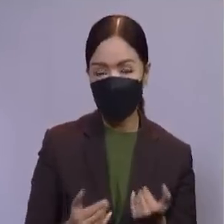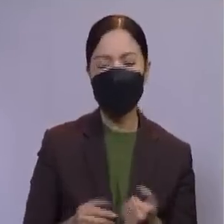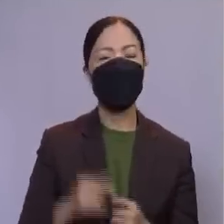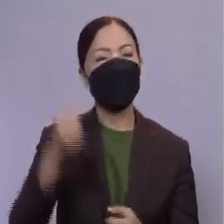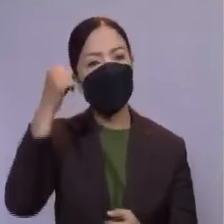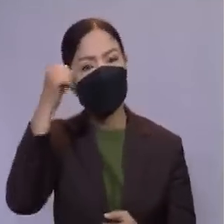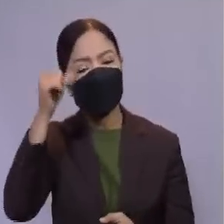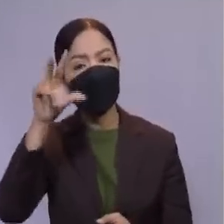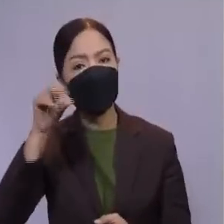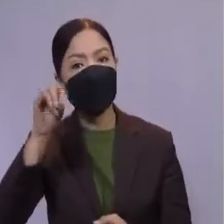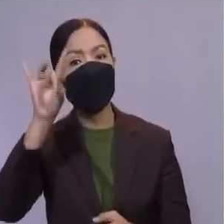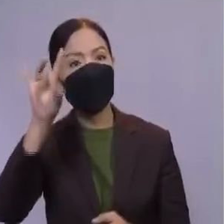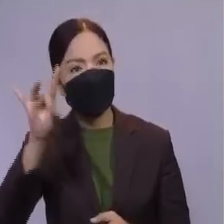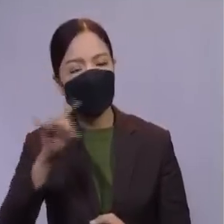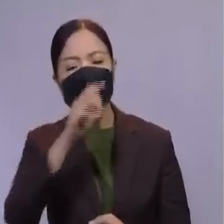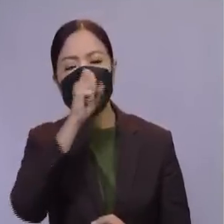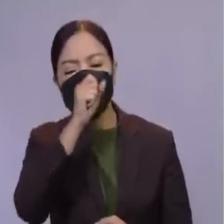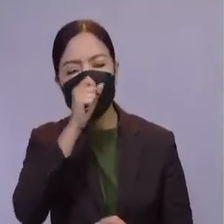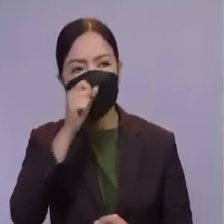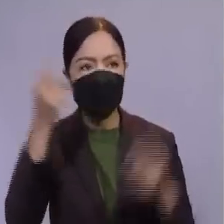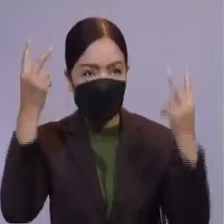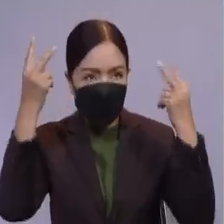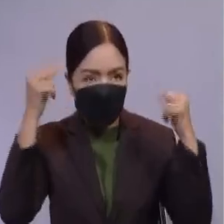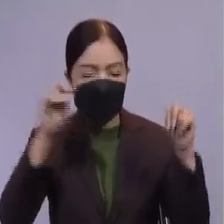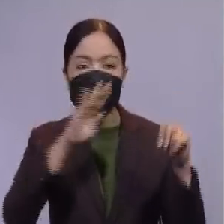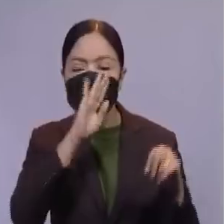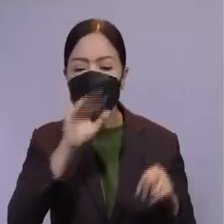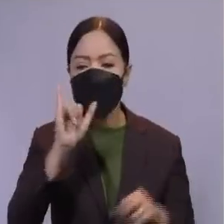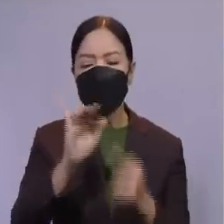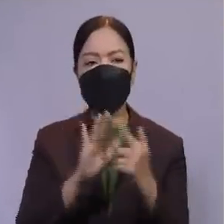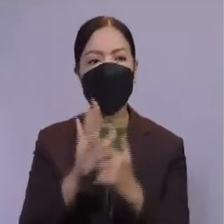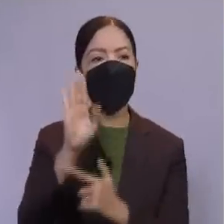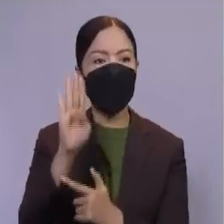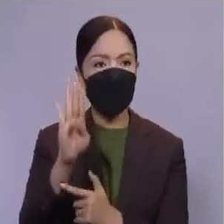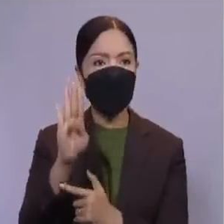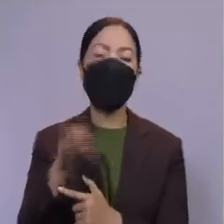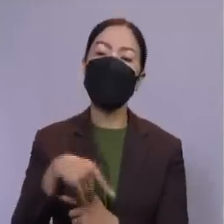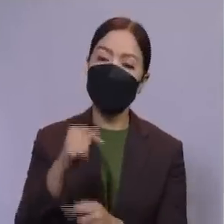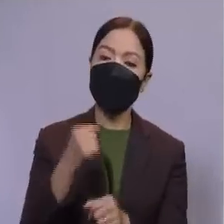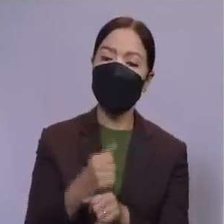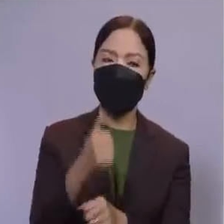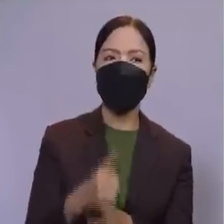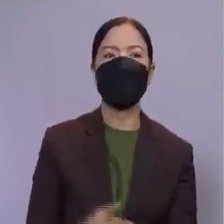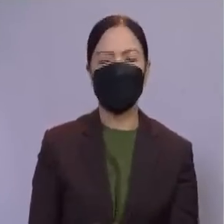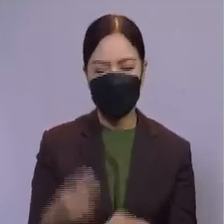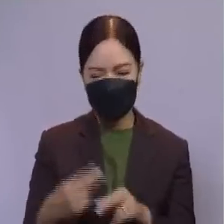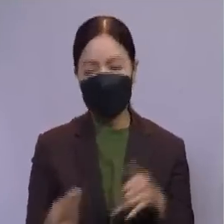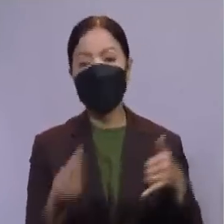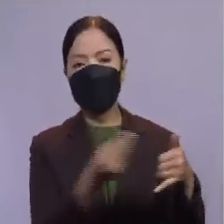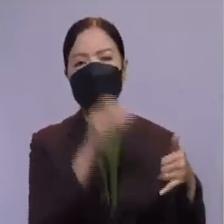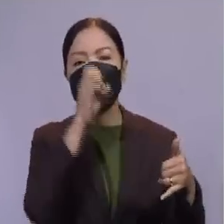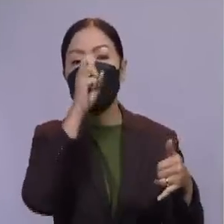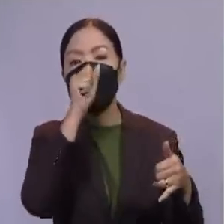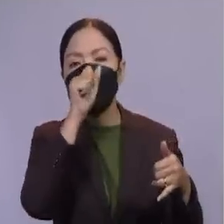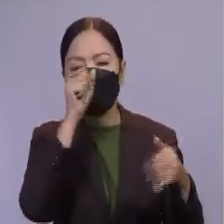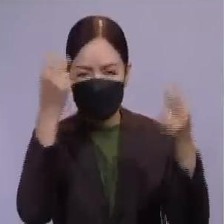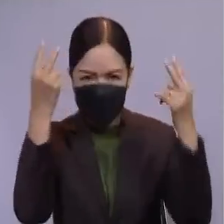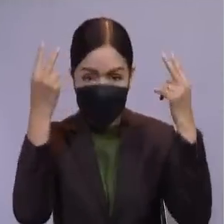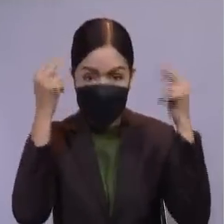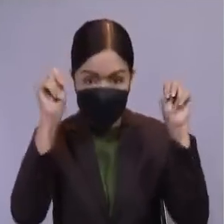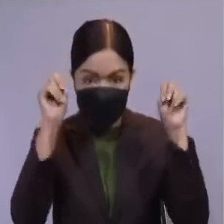มีอำนาจเต็มหากจะยุบสภาก็สามารถทำได้เหมือนกันอ่าอันนี้เป็นฉายาของพลเอกประวิตรลองนายกนะคะ